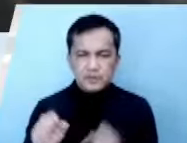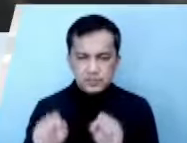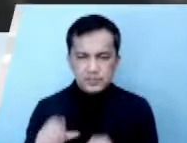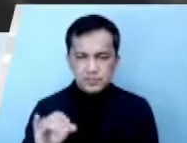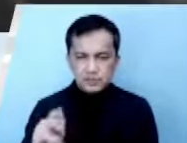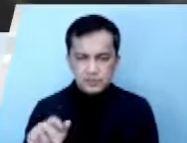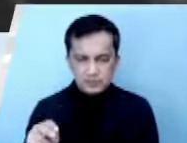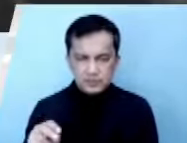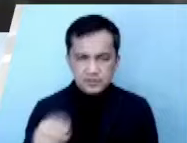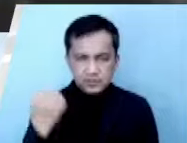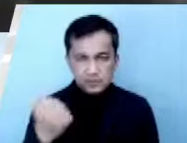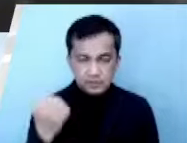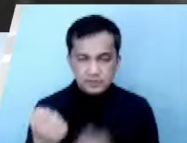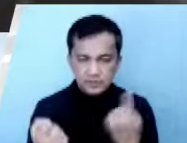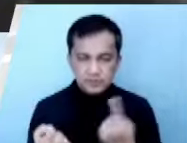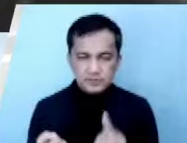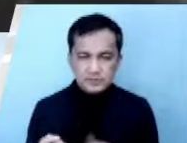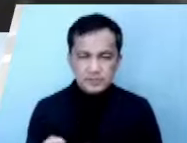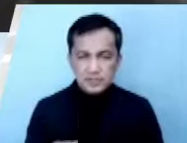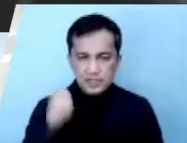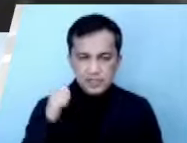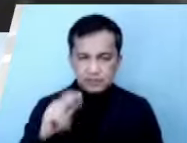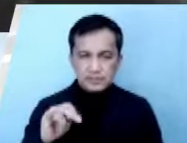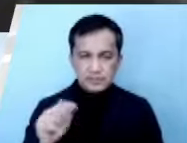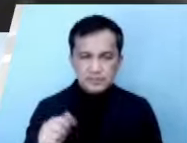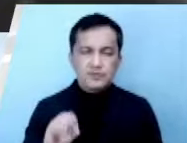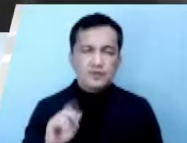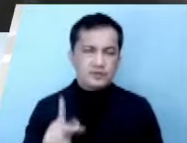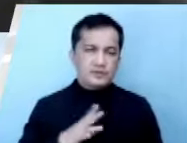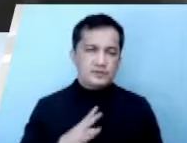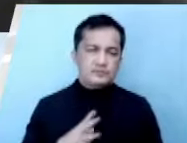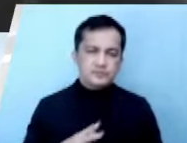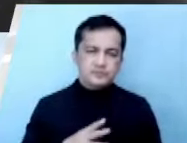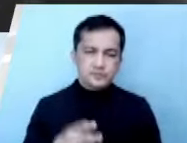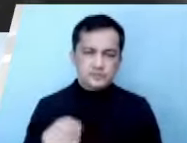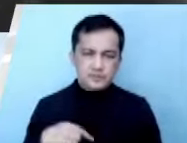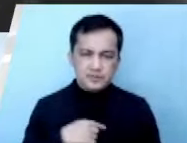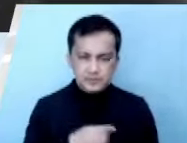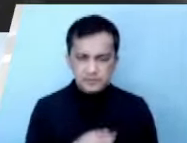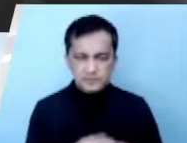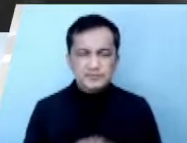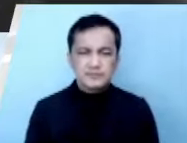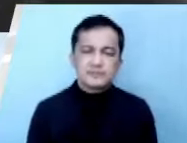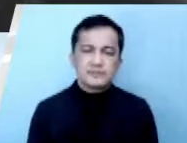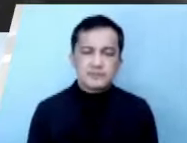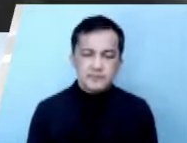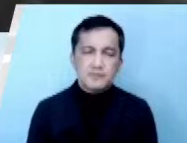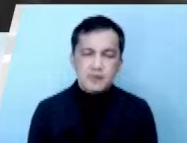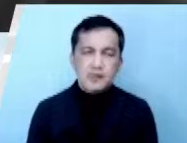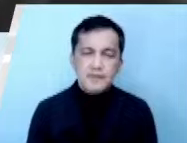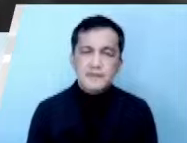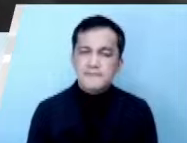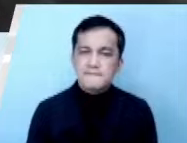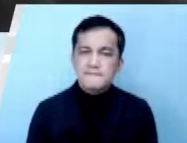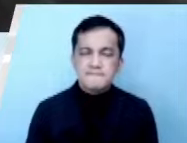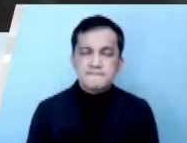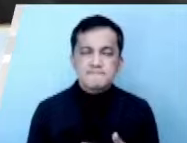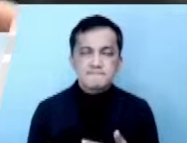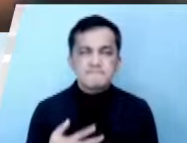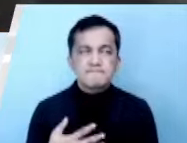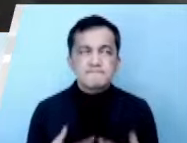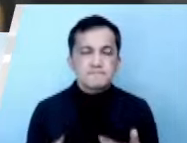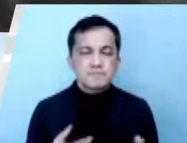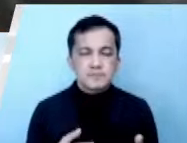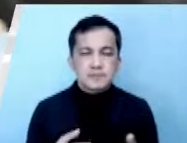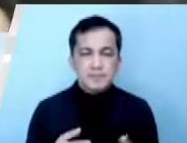po. Kung ayaw nyo sa NFA, okay din sa amin na sa amin lang ibigay. Allergic po. Pati dun sa ano yung Madam Chair,